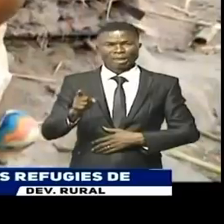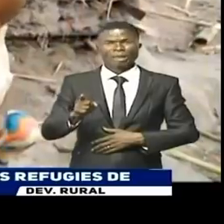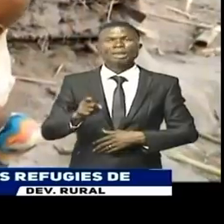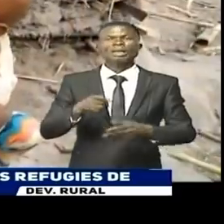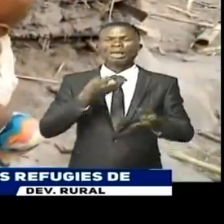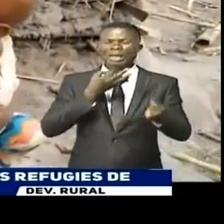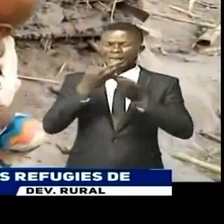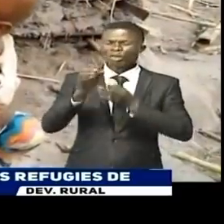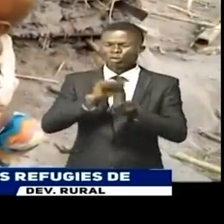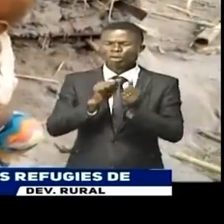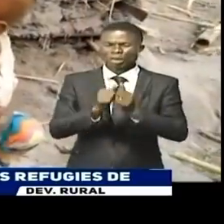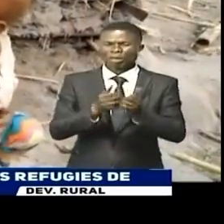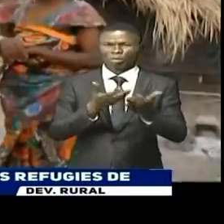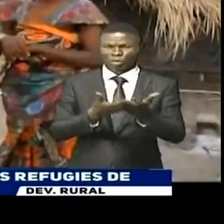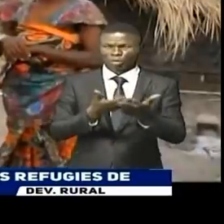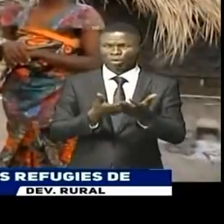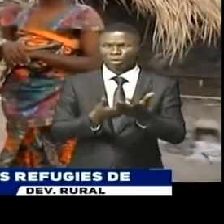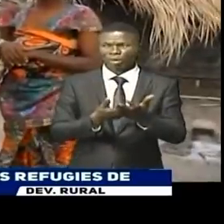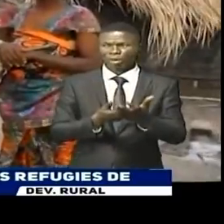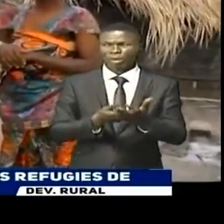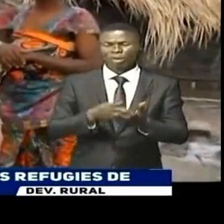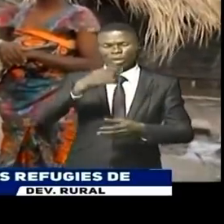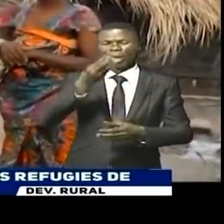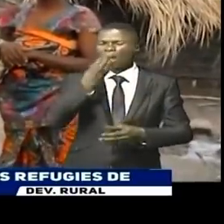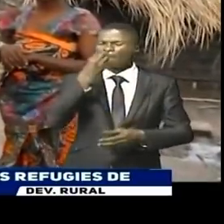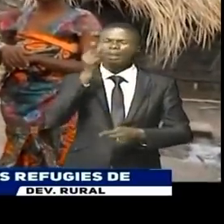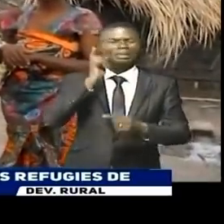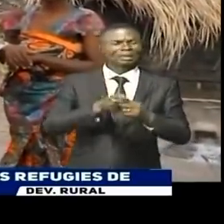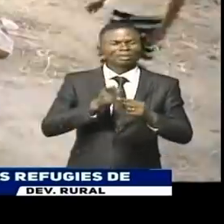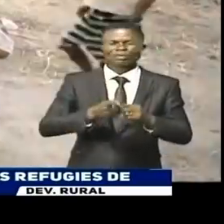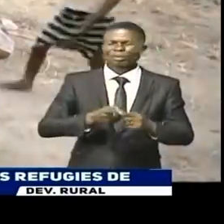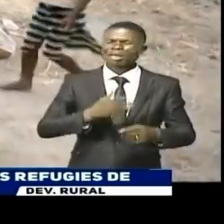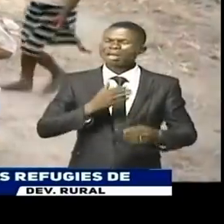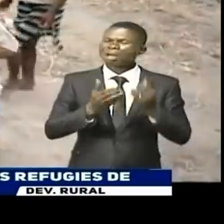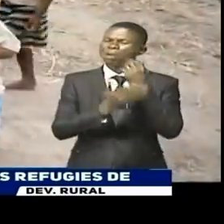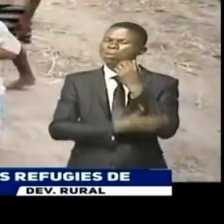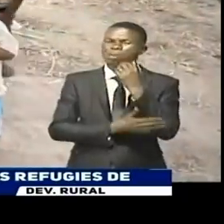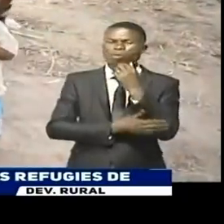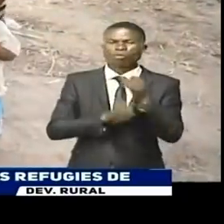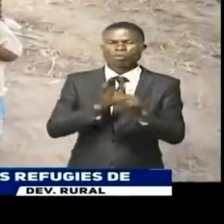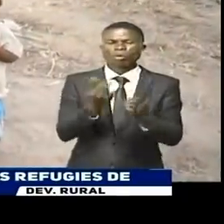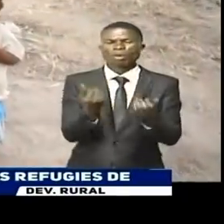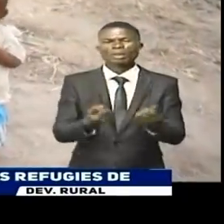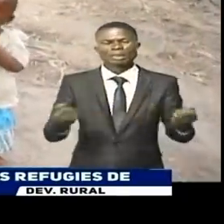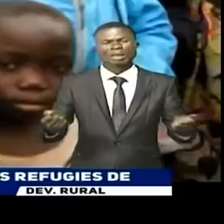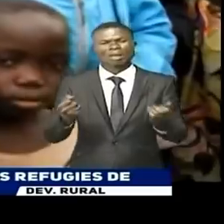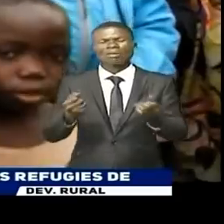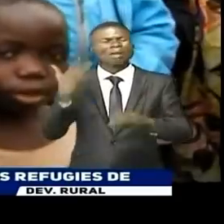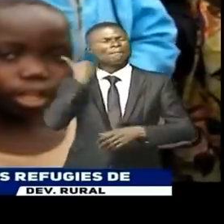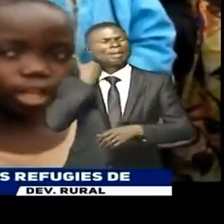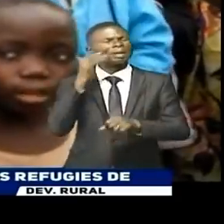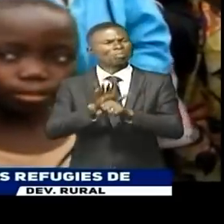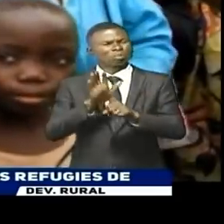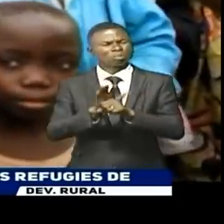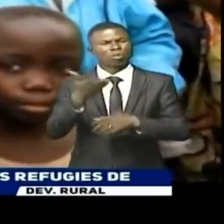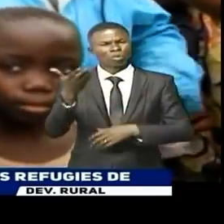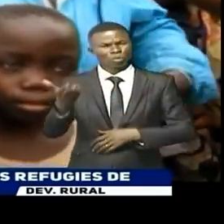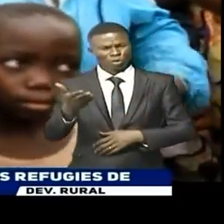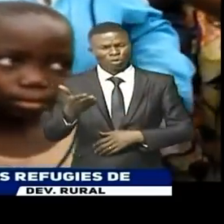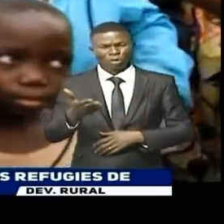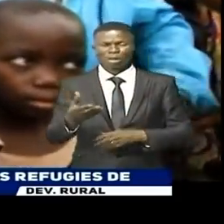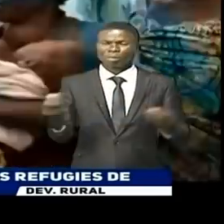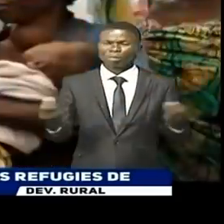enfants pas d'hôpitaux la malnutrition bat son plein des enfants sont à la merci des maladies d'origine hydrique